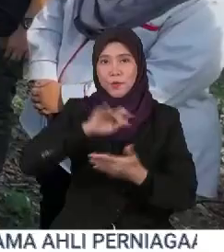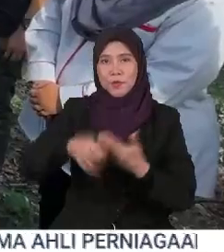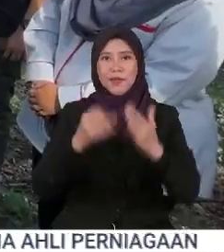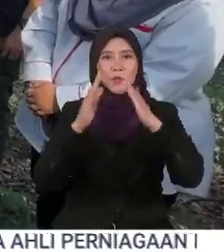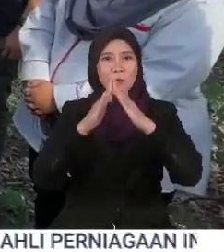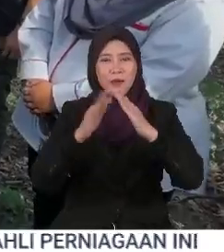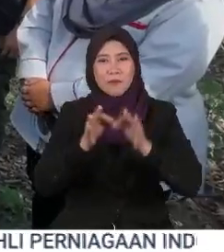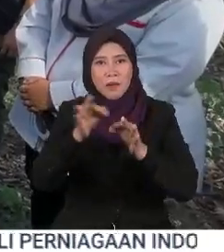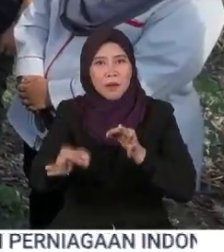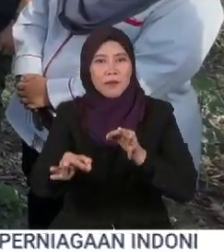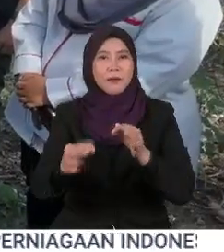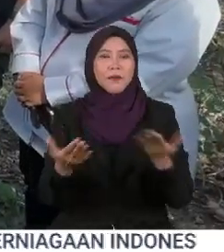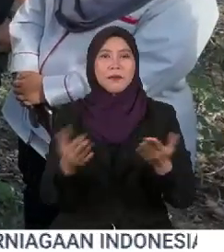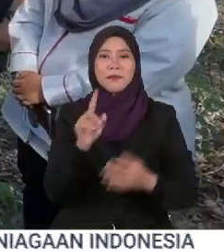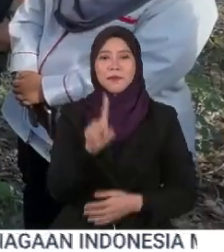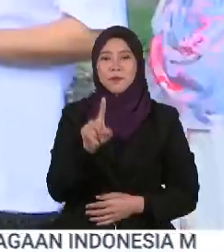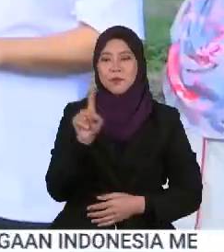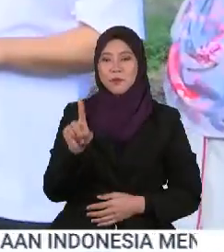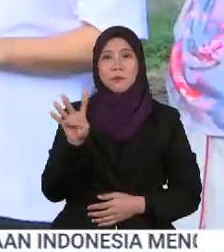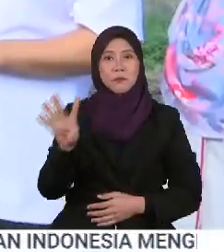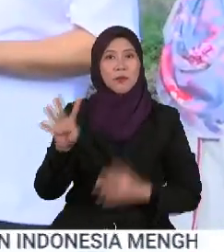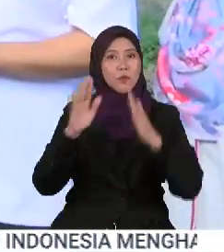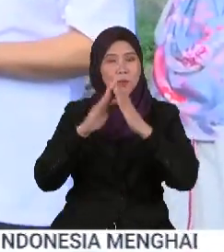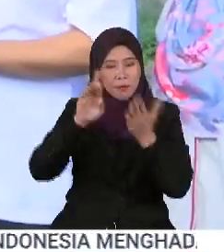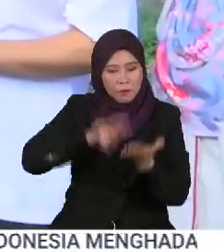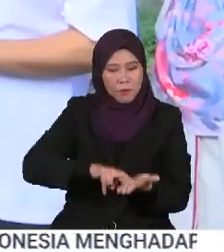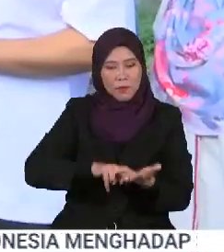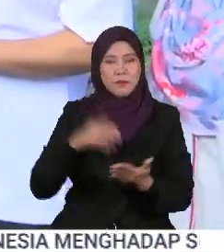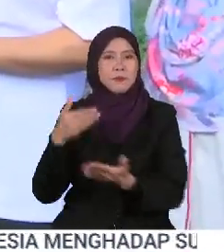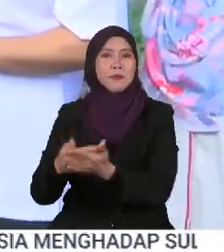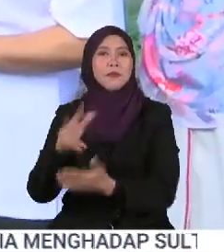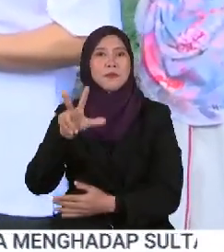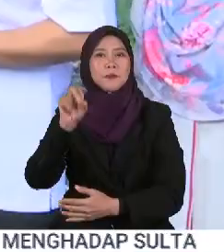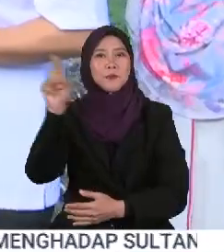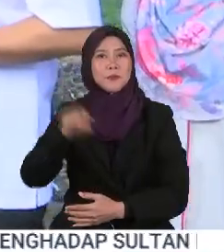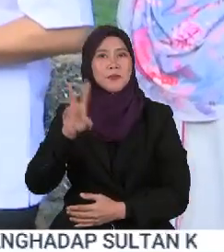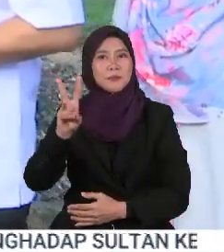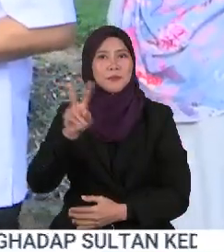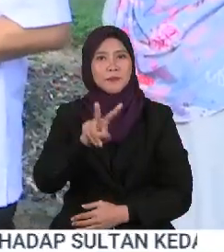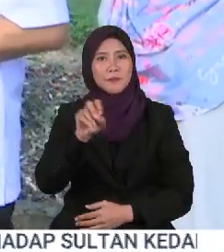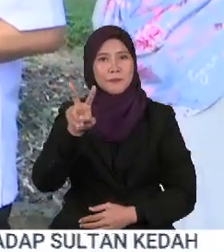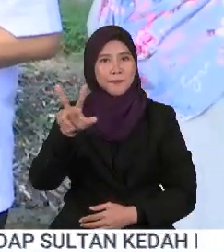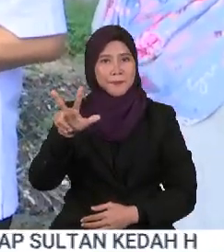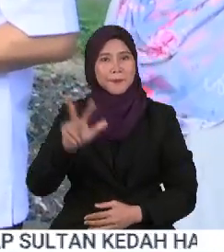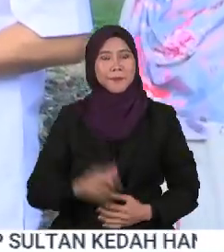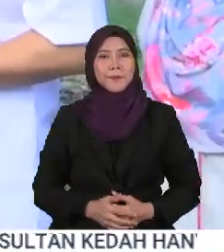Perumahan terbengkalai daripada 114 Project direkotkan sehingga 30 Jun 2023